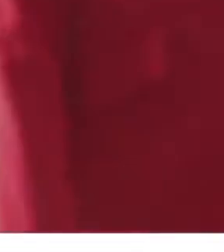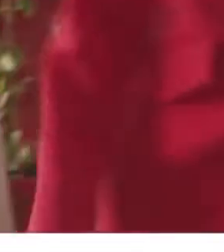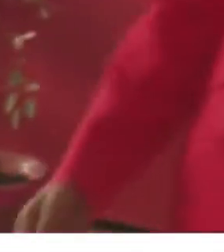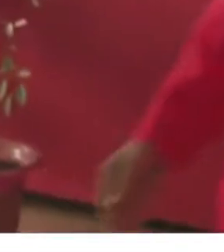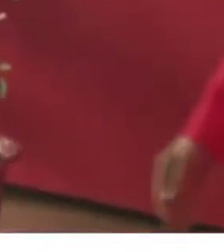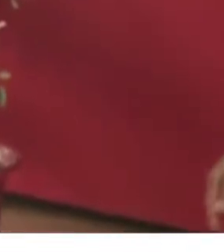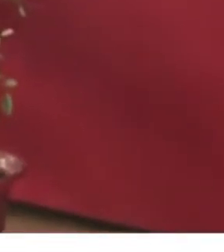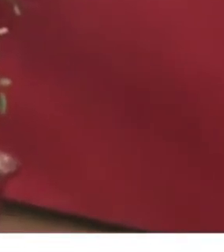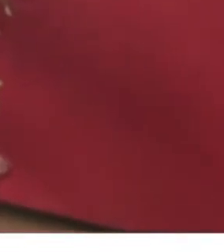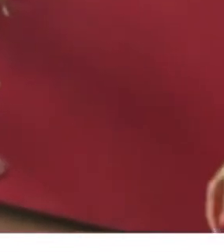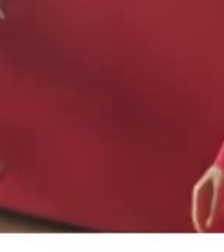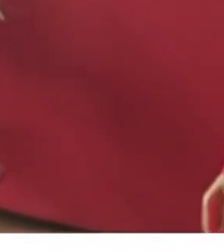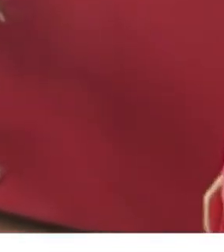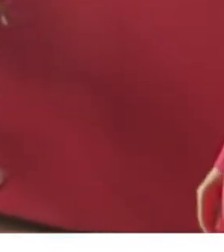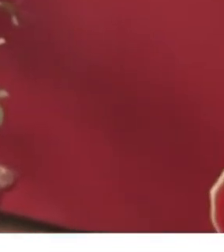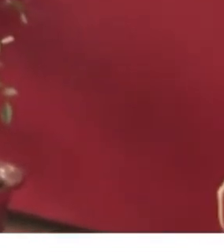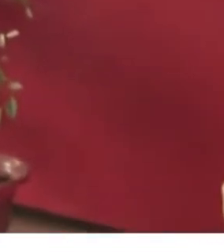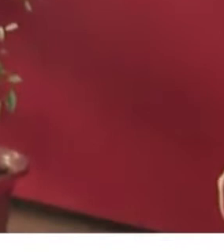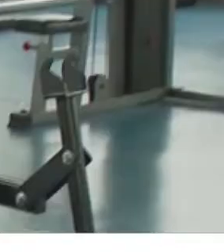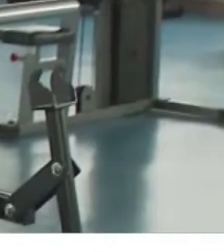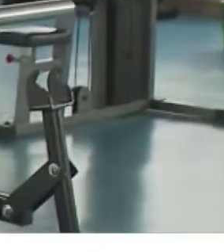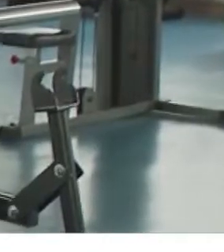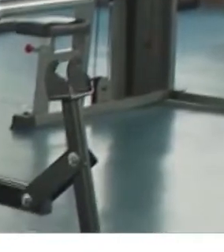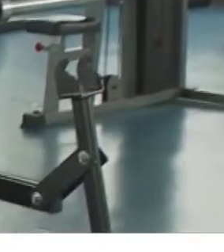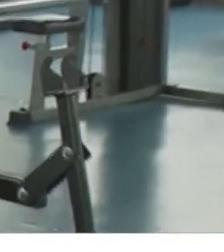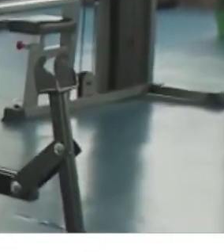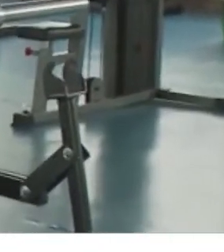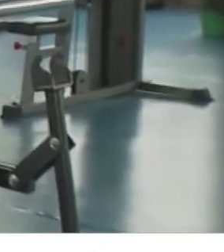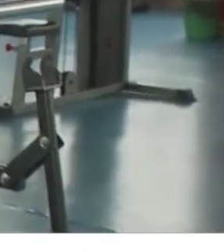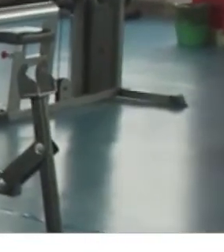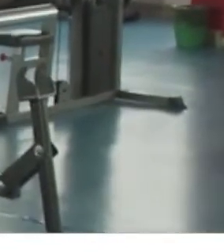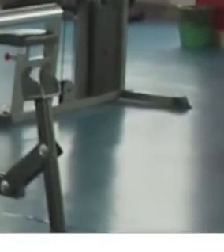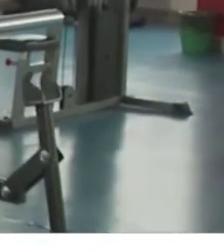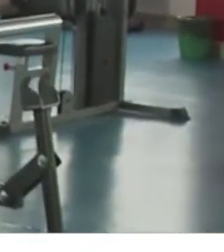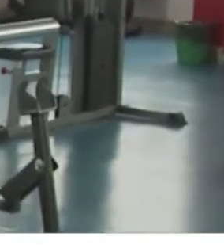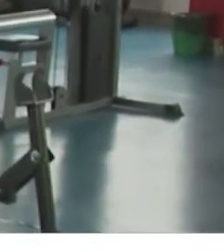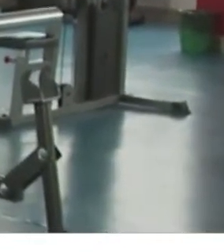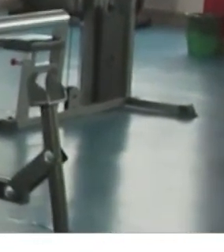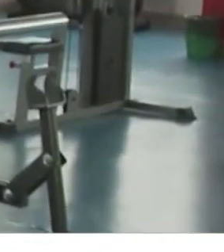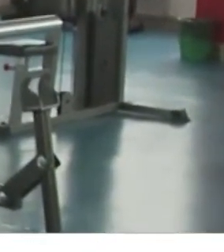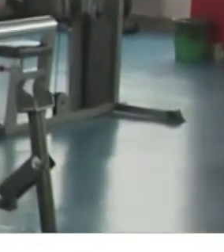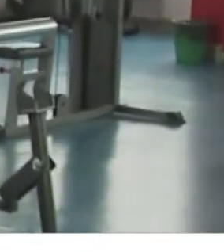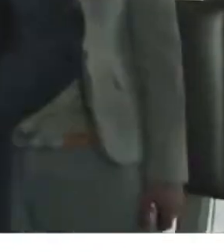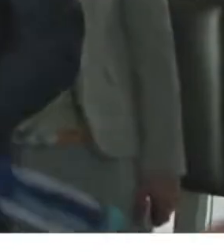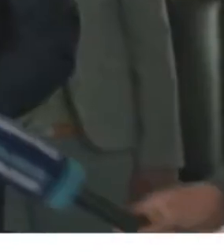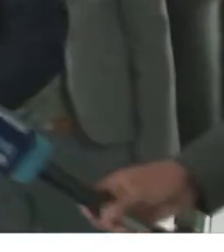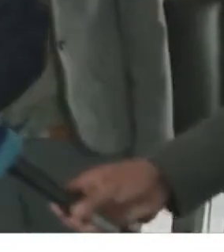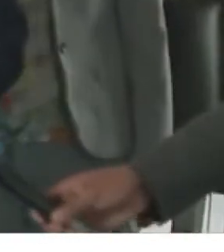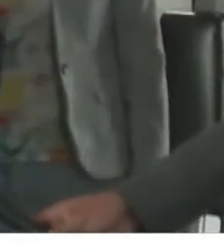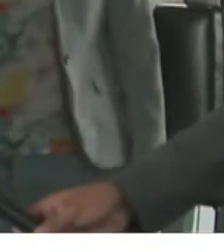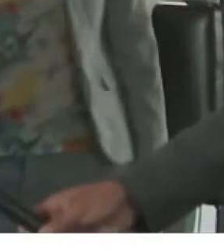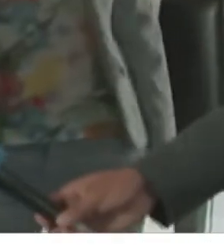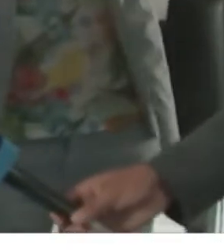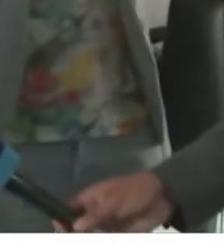Тоғжанов бастаған топ қаладағы фитнес-залдардың біріне соқты. Карантин жеңілдетілсе, оларға тек алдын ала жазылған адамдарды кіргізу